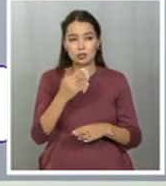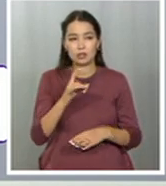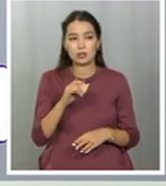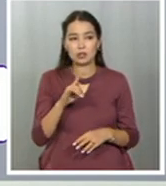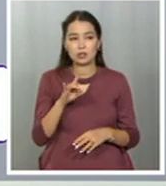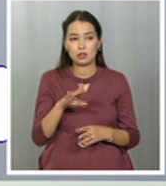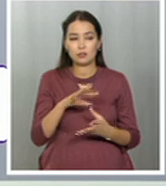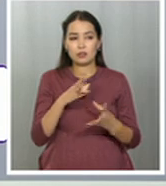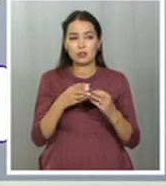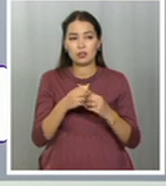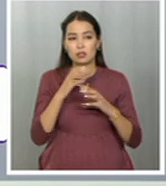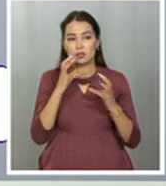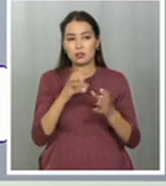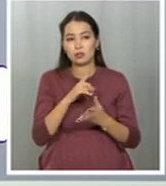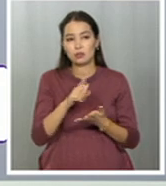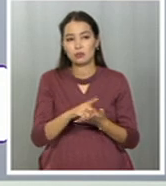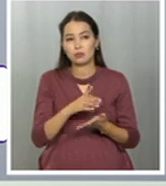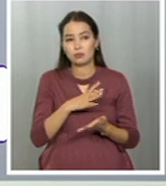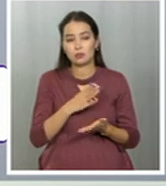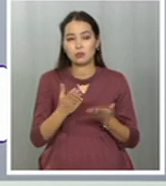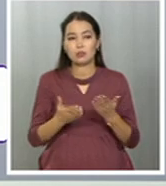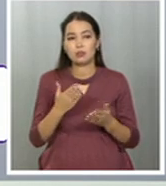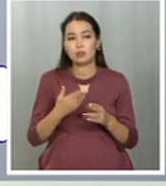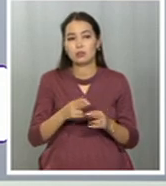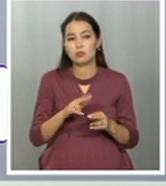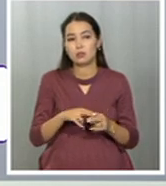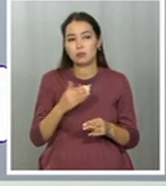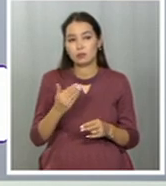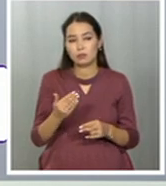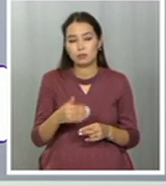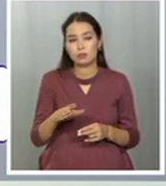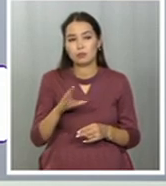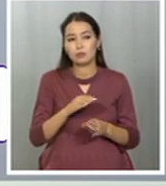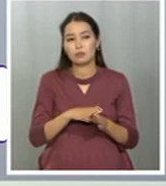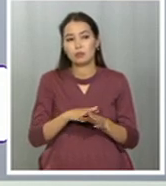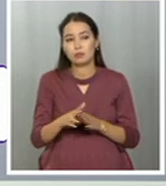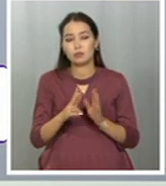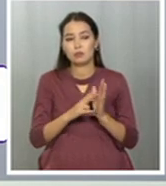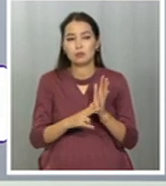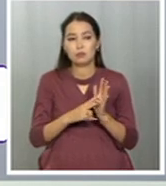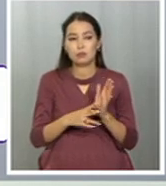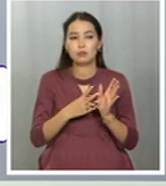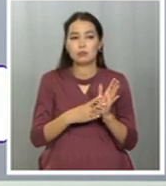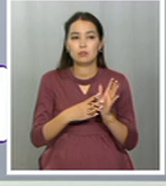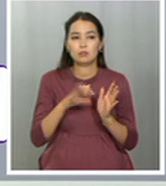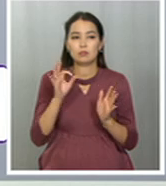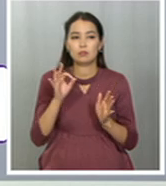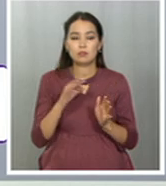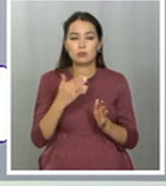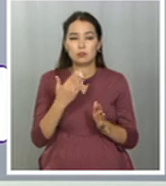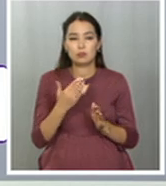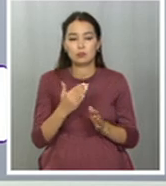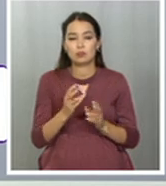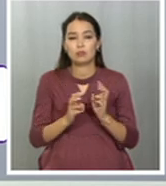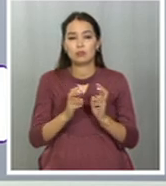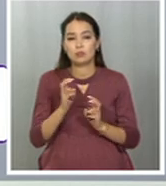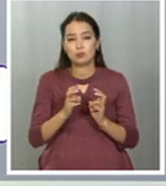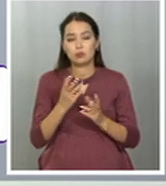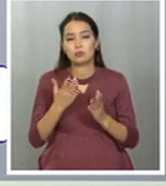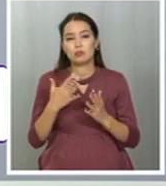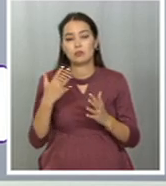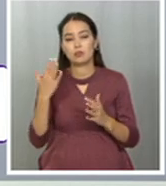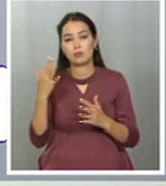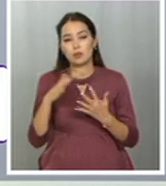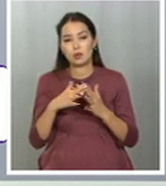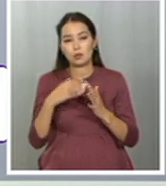сақталуы тиіс. Егер оны біз толықтай 100% немесе 80-90% деңгейде суды толықтай өнеркәсіпте, ауыл шаруашылықта пайдаланатын